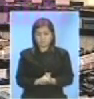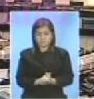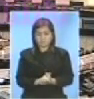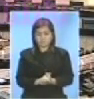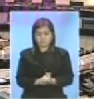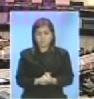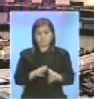งาน